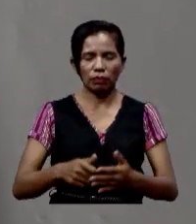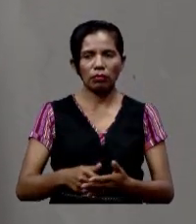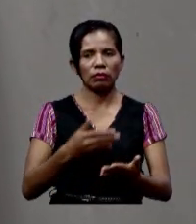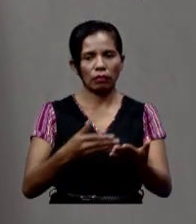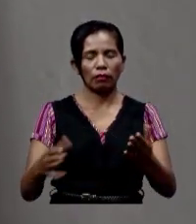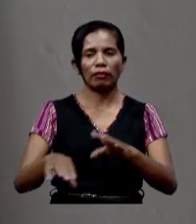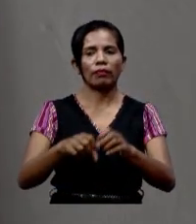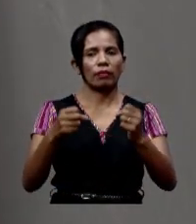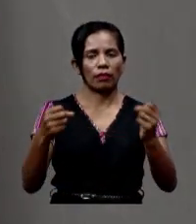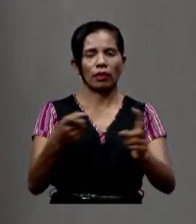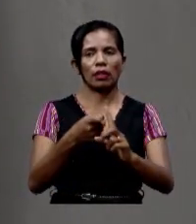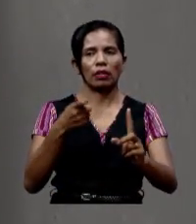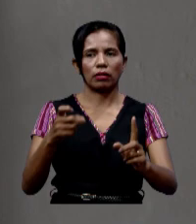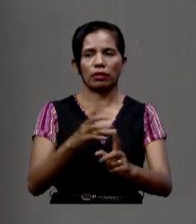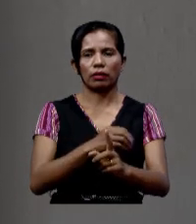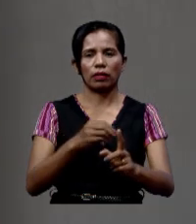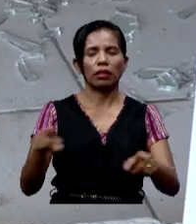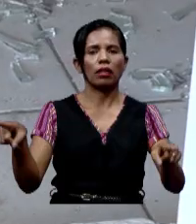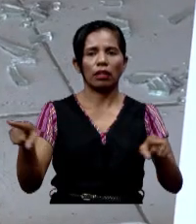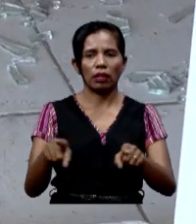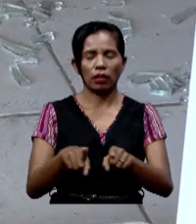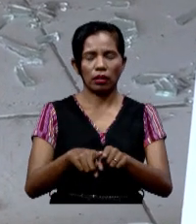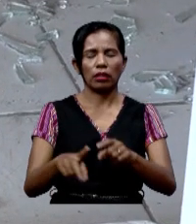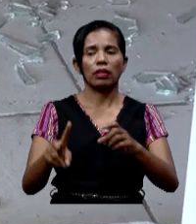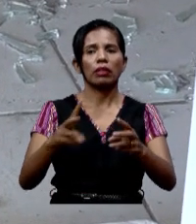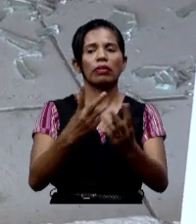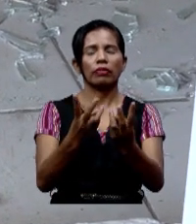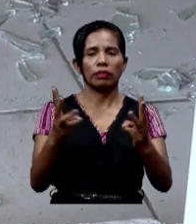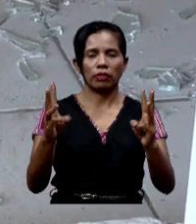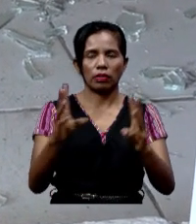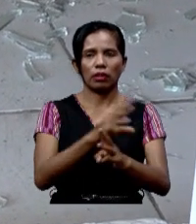nebe hetang estragus iha konfrontu ne makanesa vidro da matang